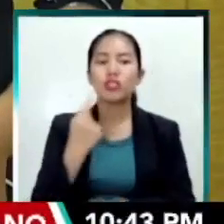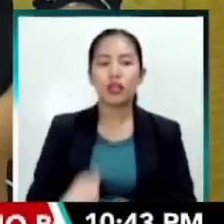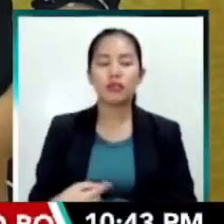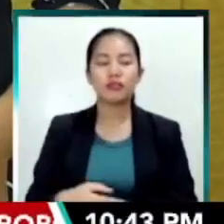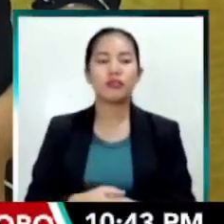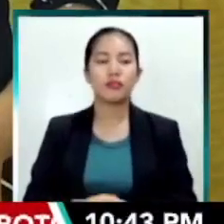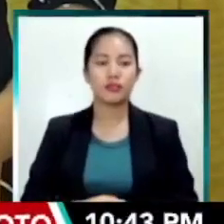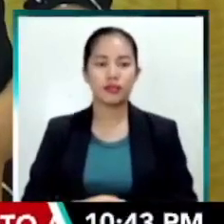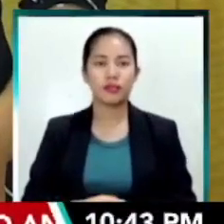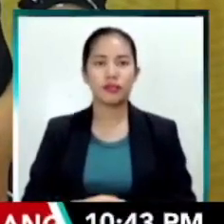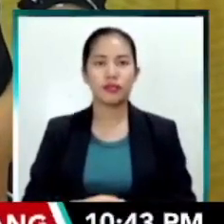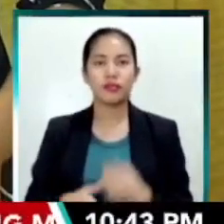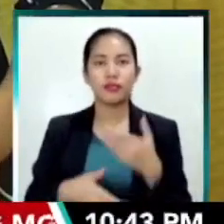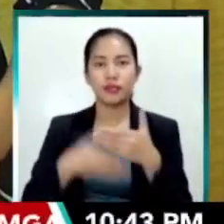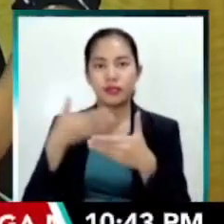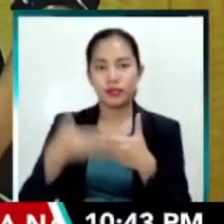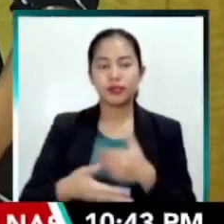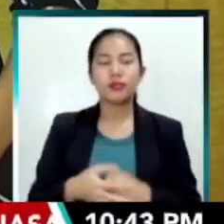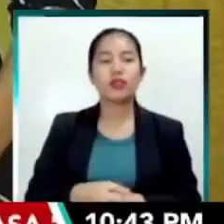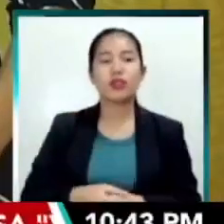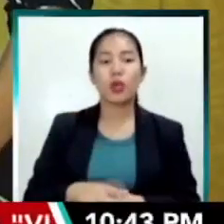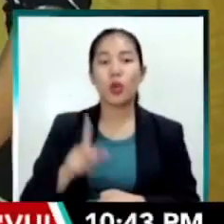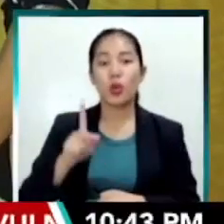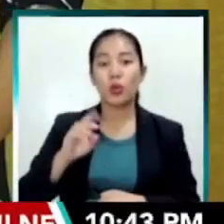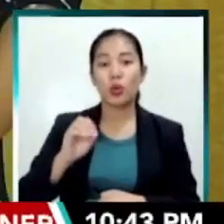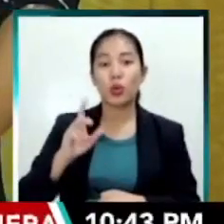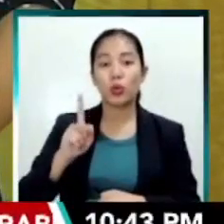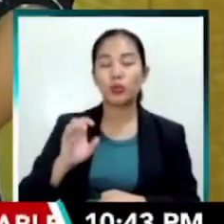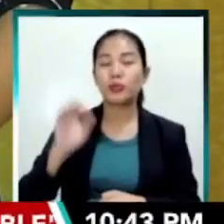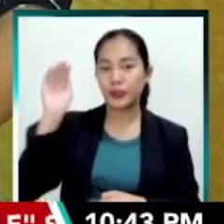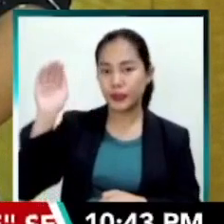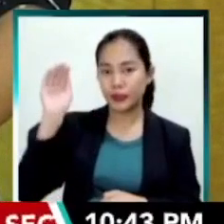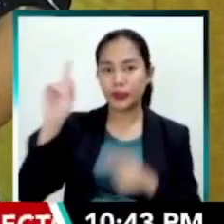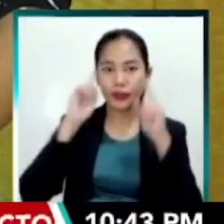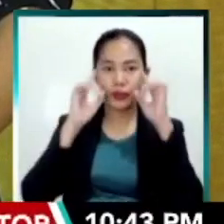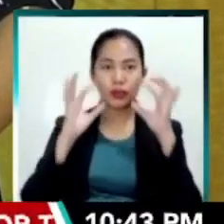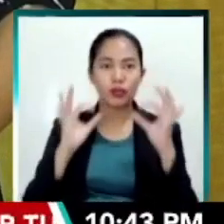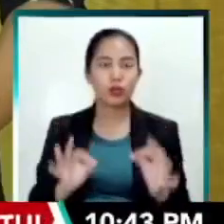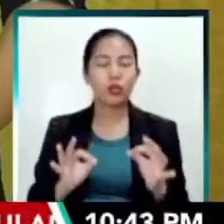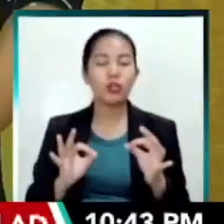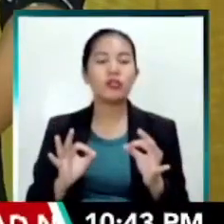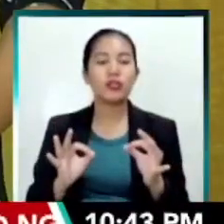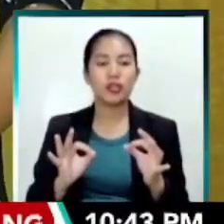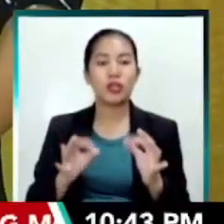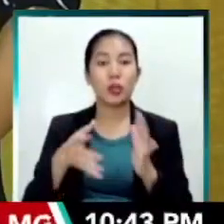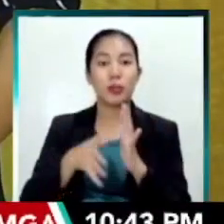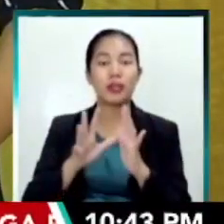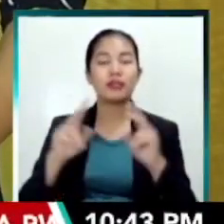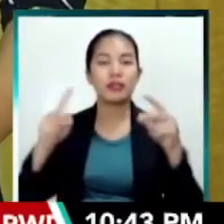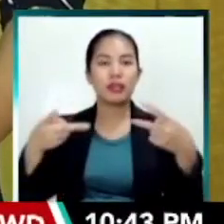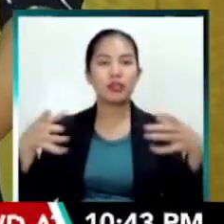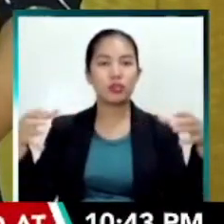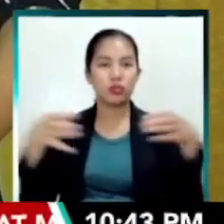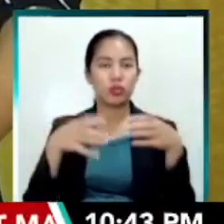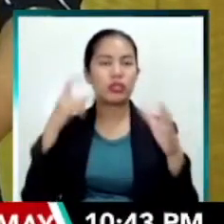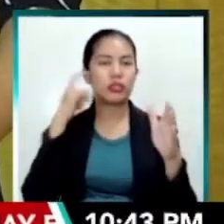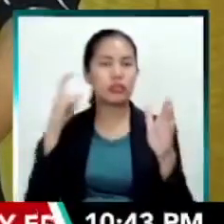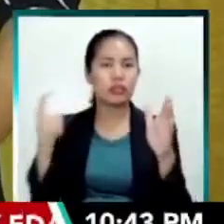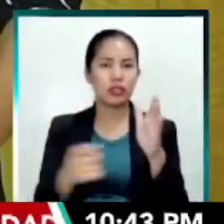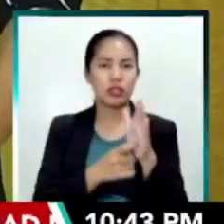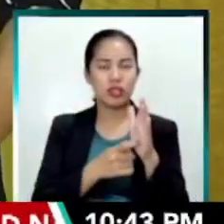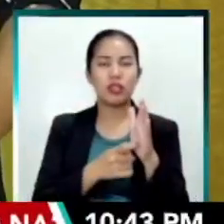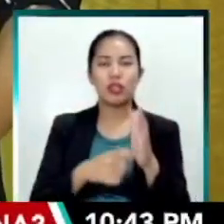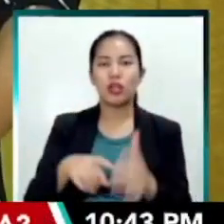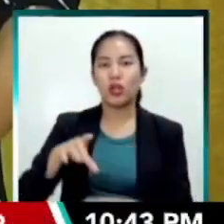Iapel araw ni Senador Coco Pimentel ang desisyon ng COMELEC 2nd Division na kumikilala sa paksyon ni Energy Secretary